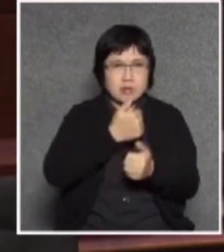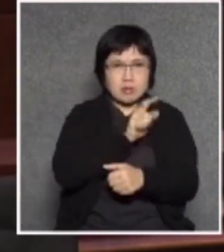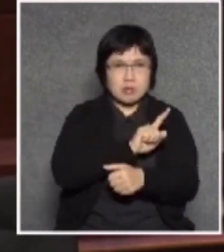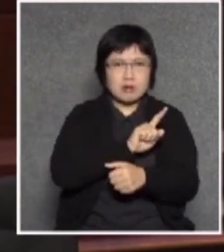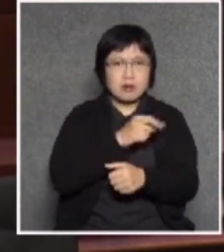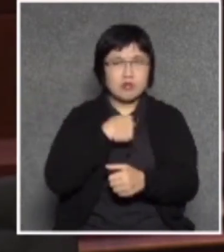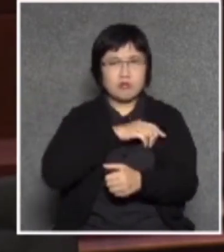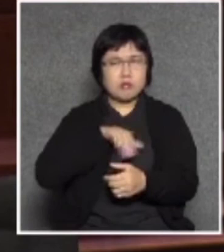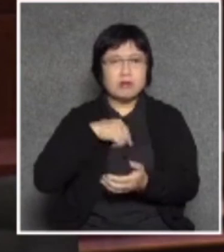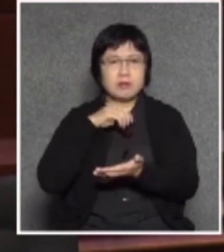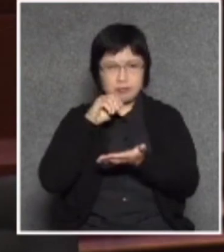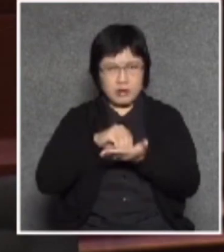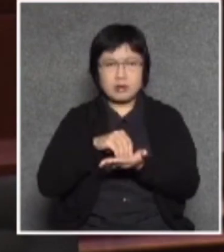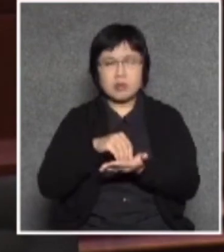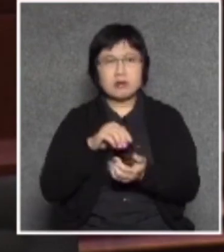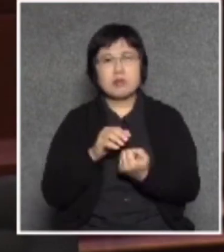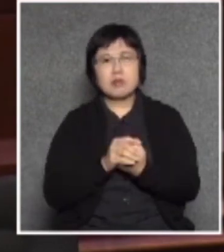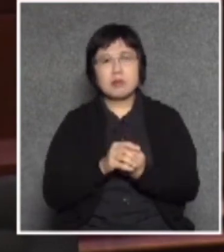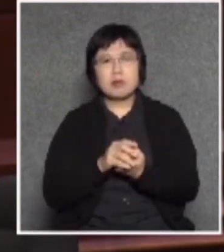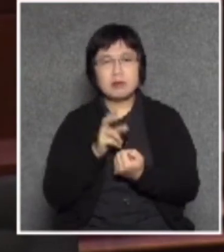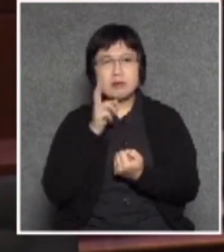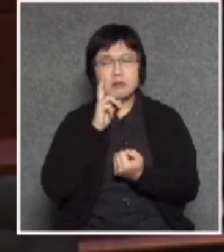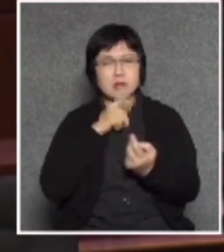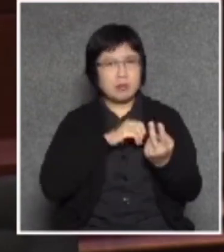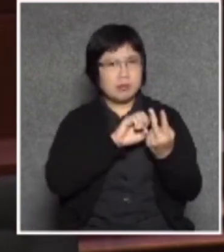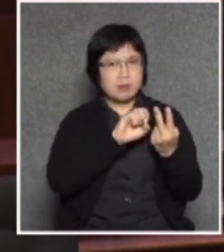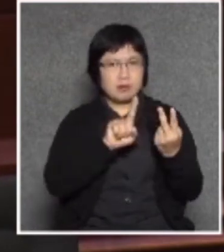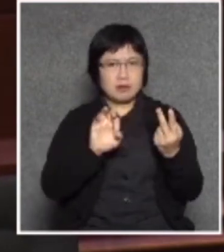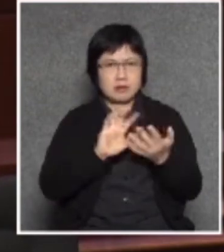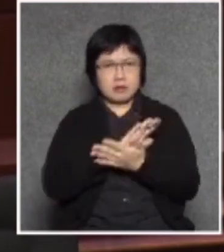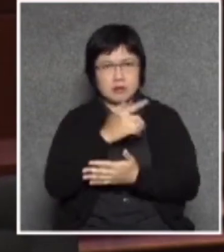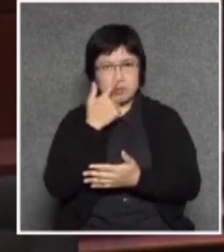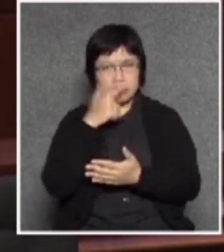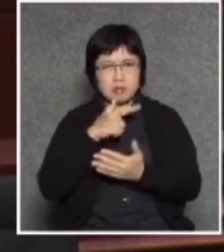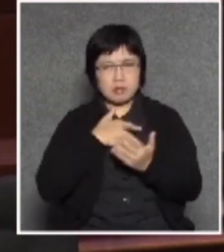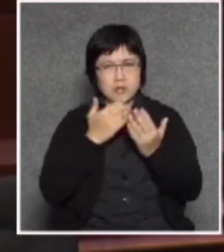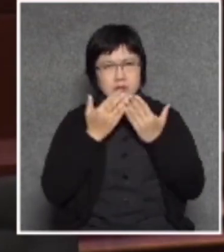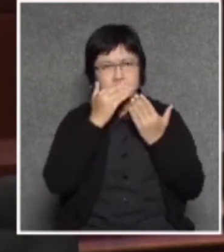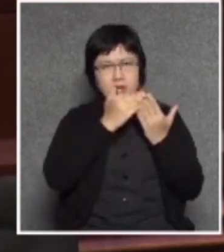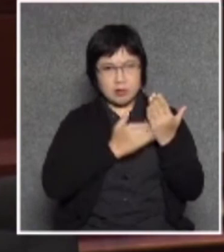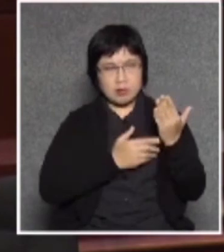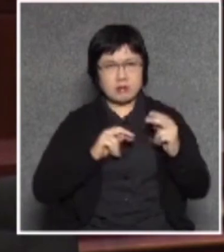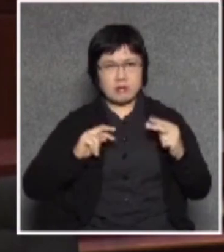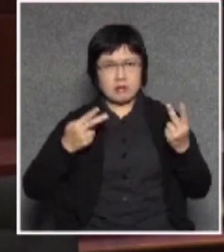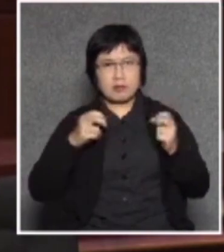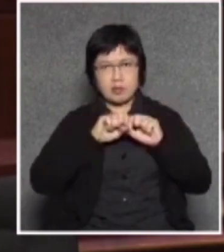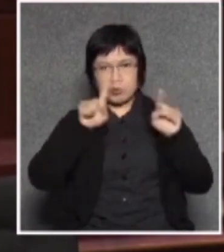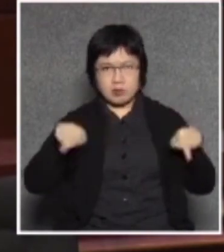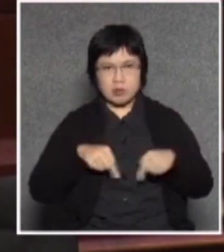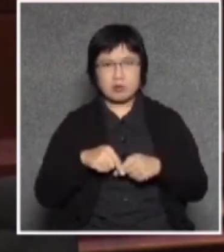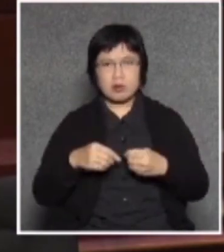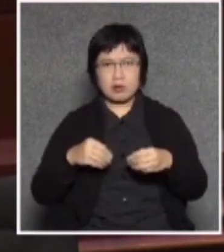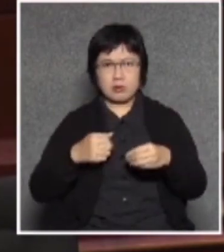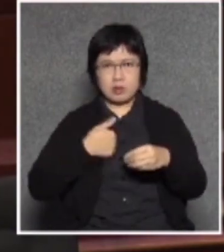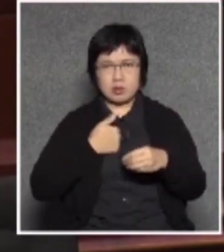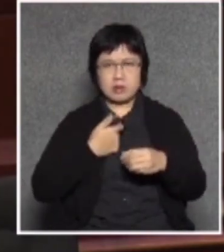得我們肯定的。例如根據2013年新學制檢討進展的報告，大部分的教師和